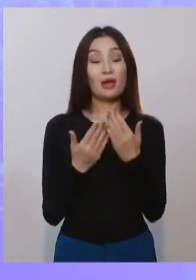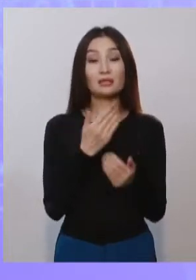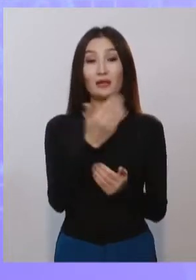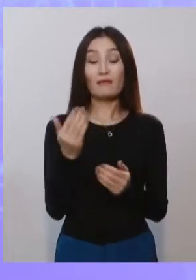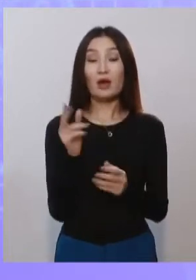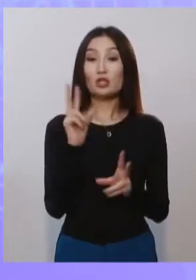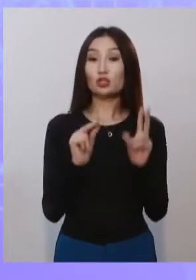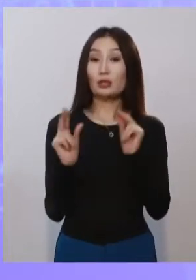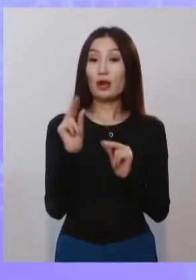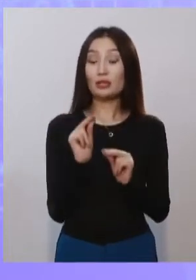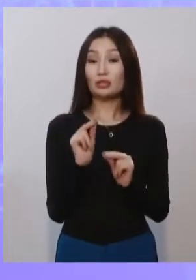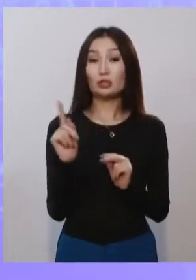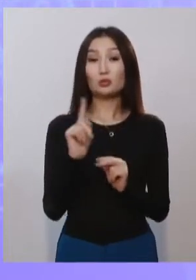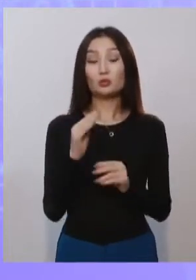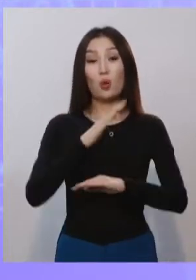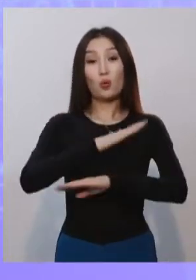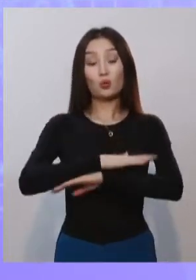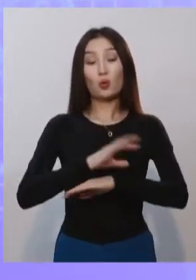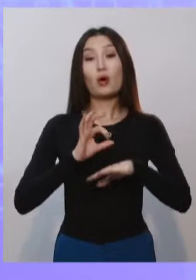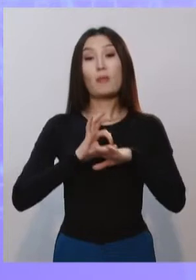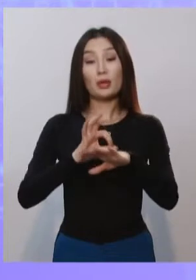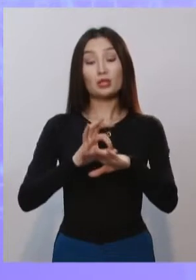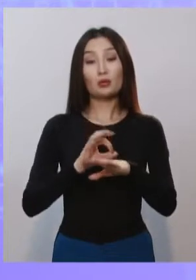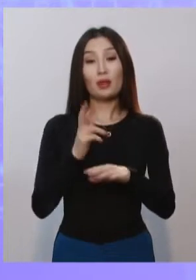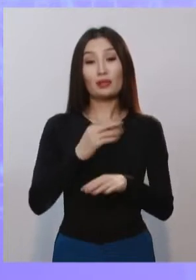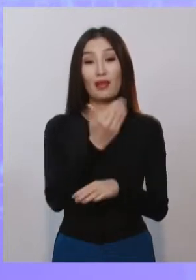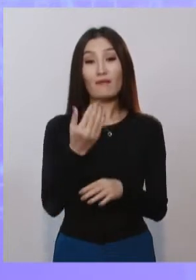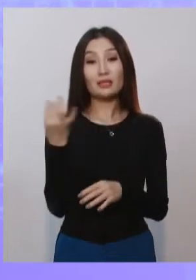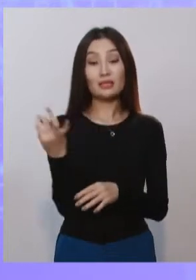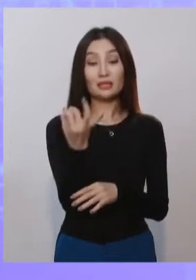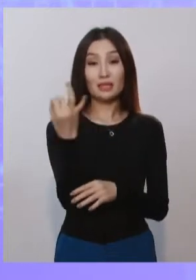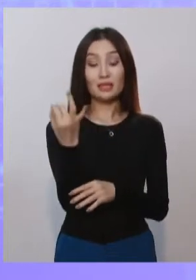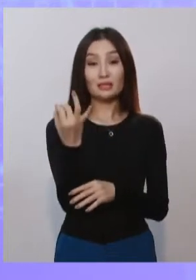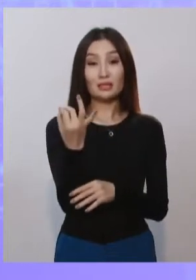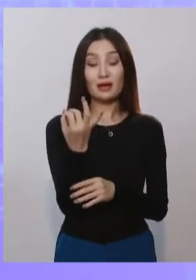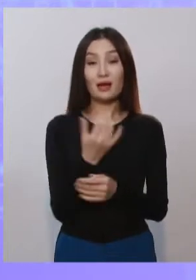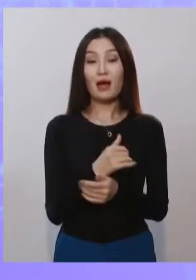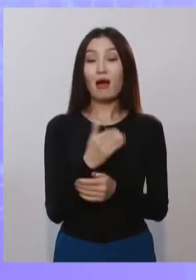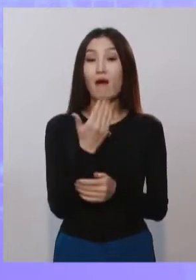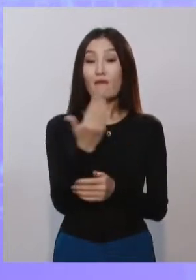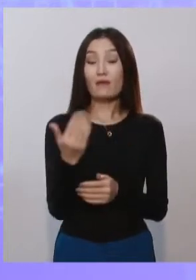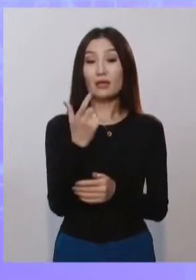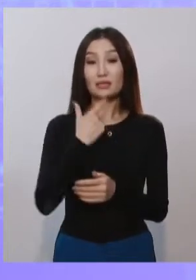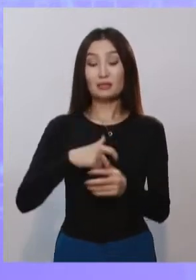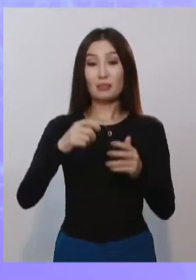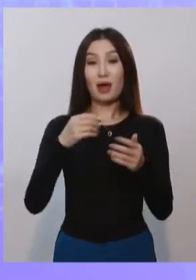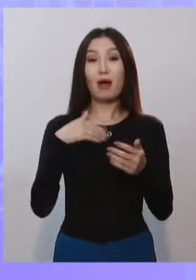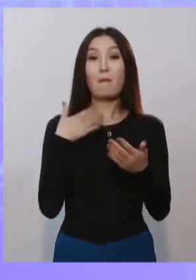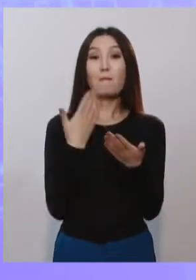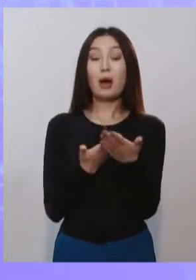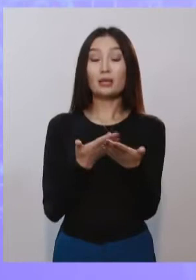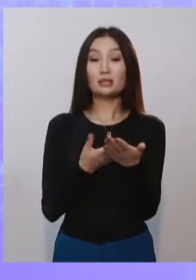вы считаете что урок прошел для вас интересно вы себя проявили